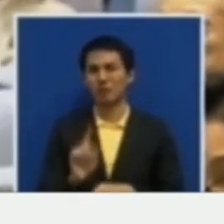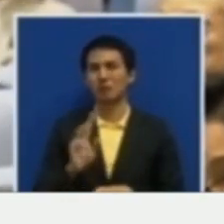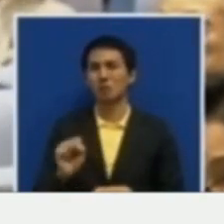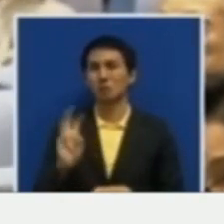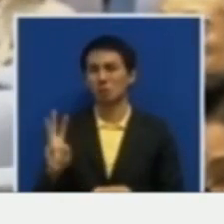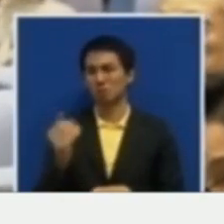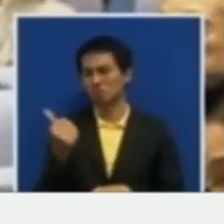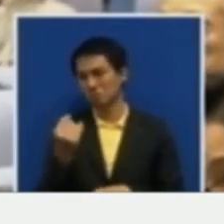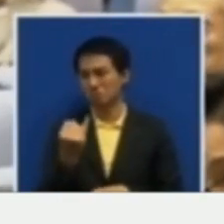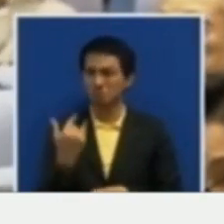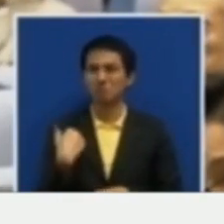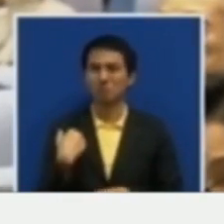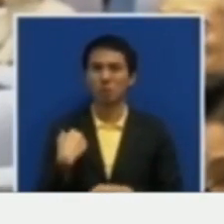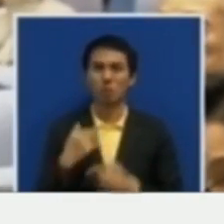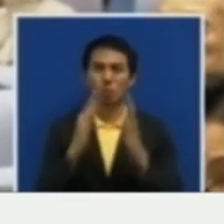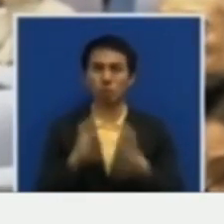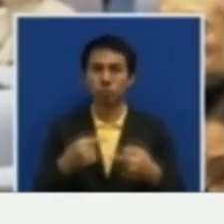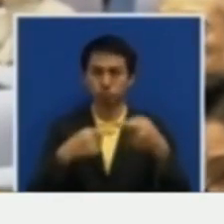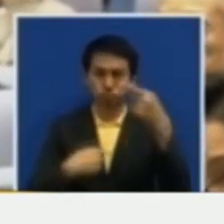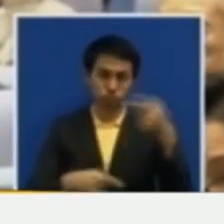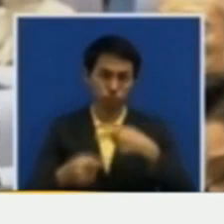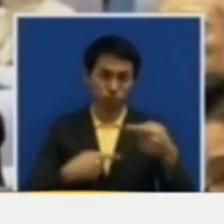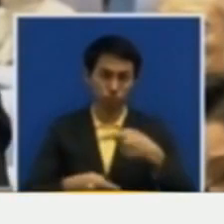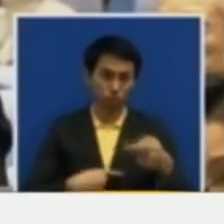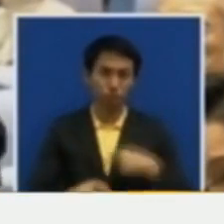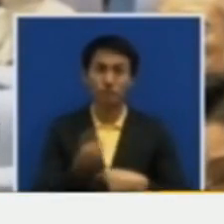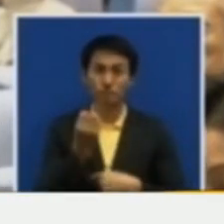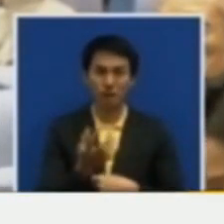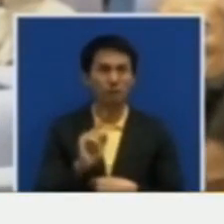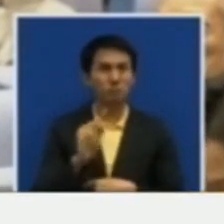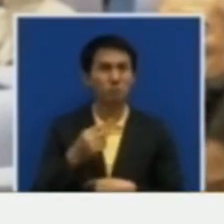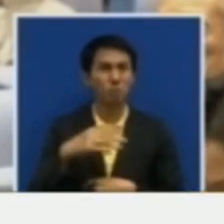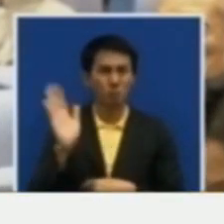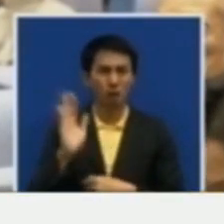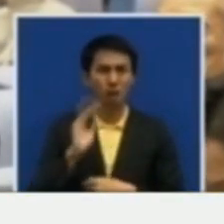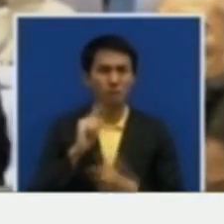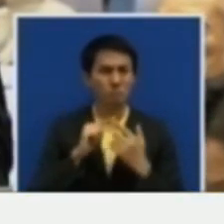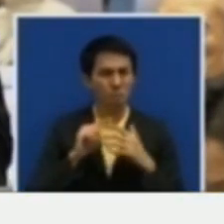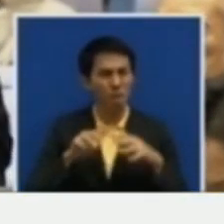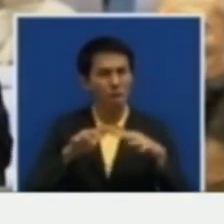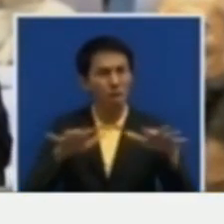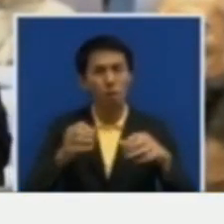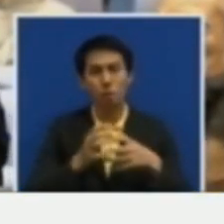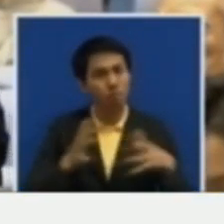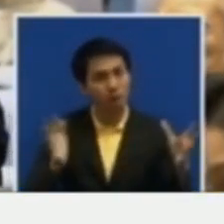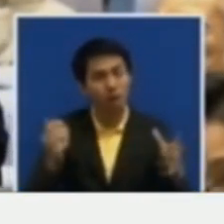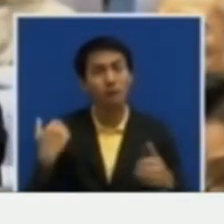จากนั้นมีคนคอมเมนต์เป็นหมื่นๆเลยนะครับท่านประธานแชร์กันไปเยอะ